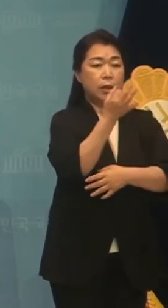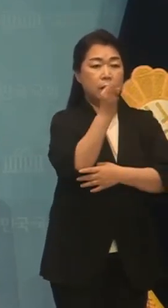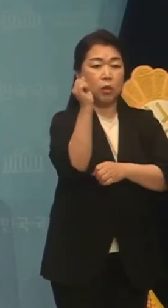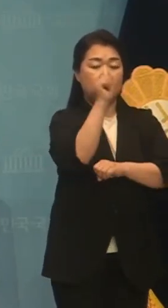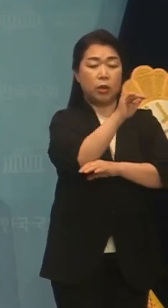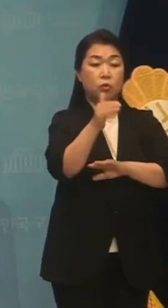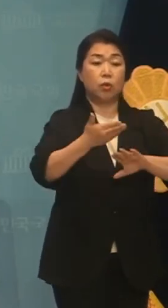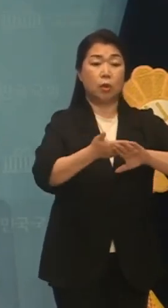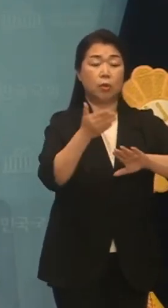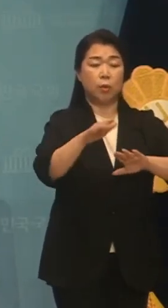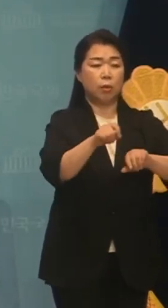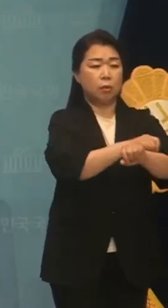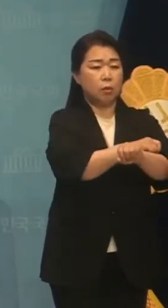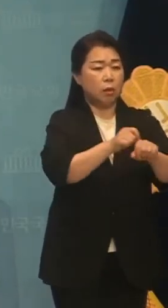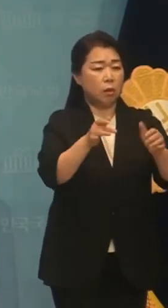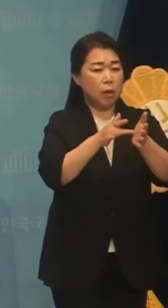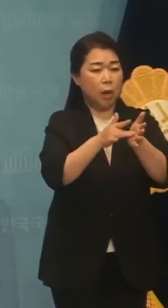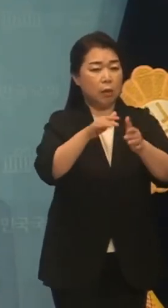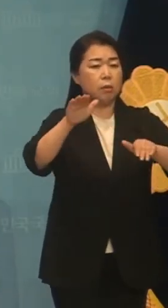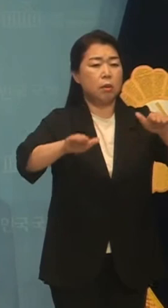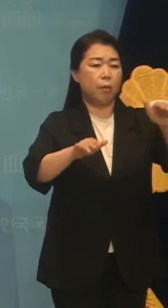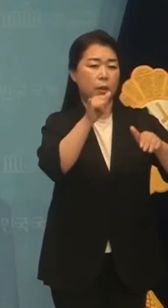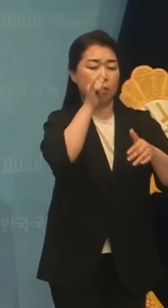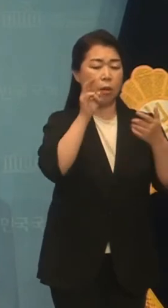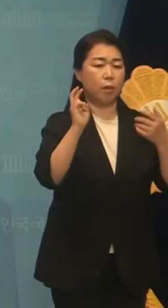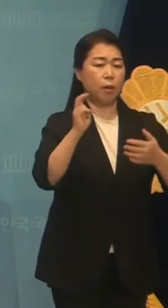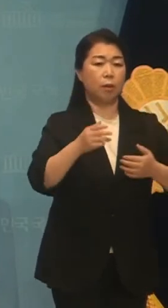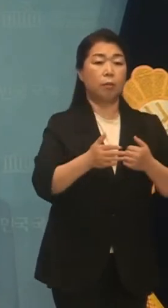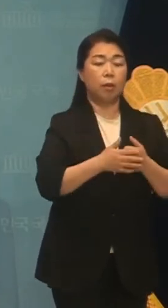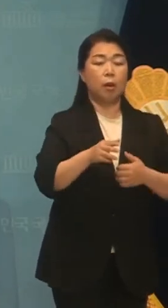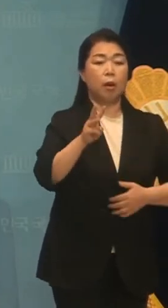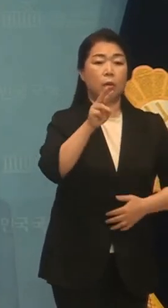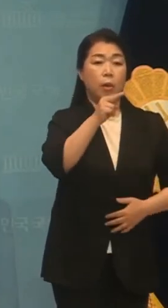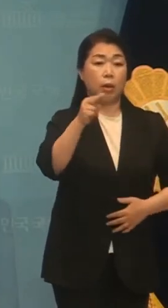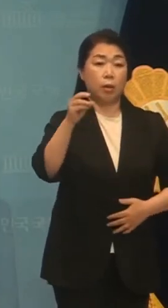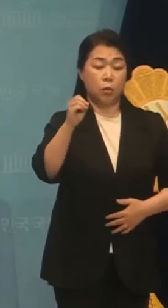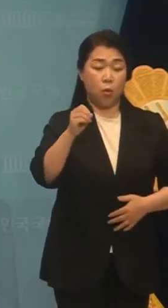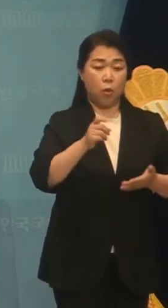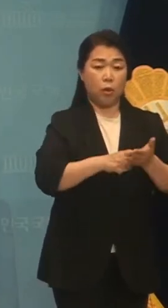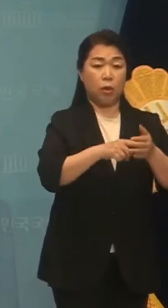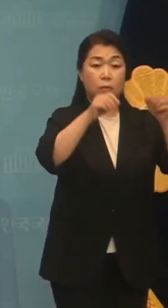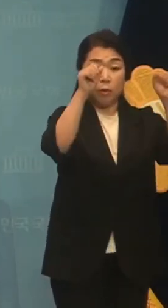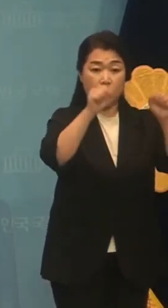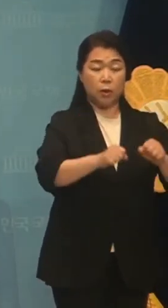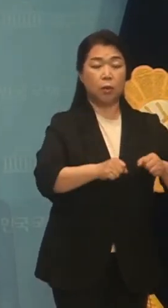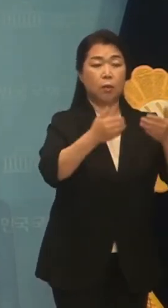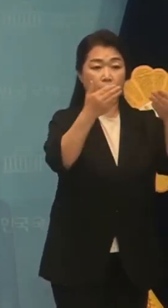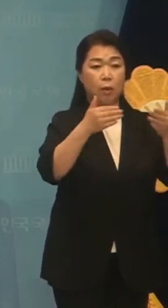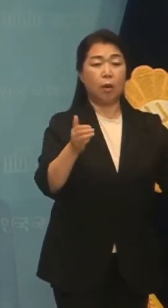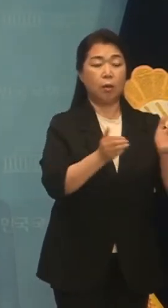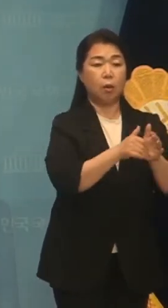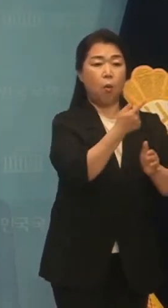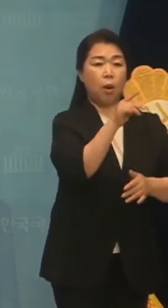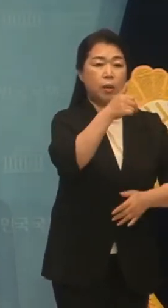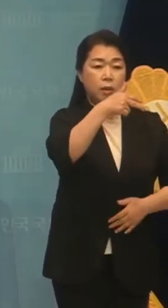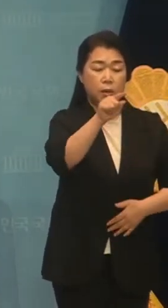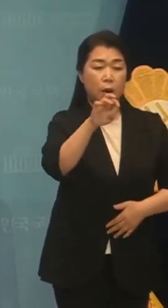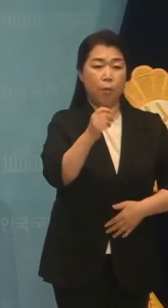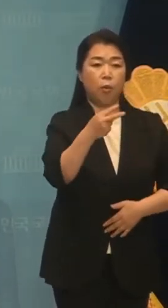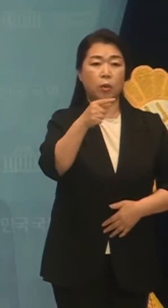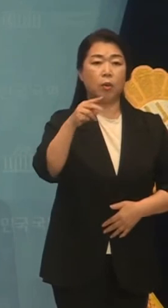대한 차별이 우려되는 상황입니다. WHO가 긴급 승인 허가를 내린 백신도 화이자,